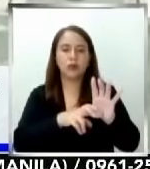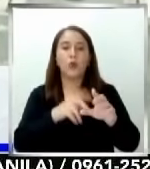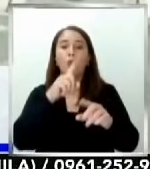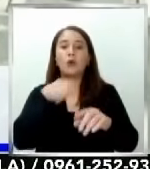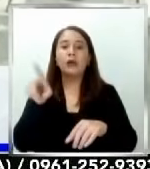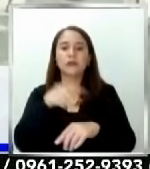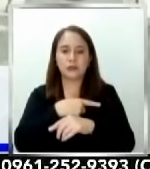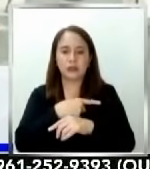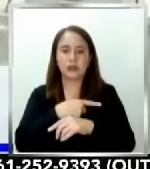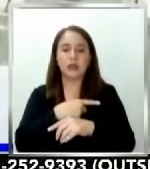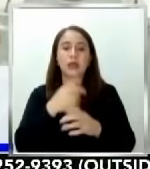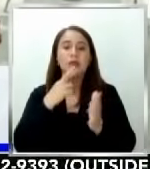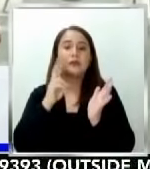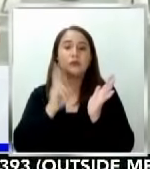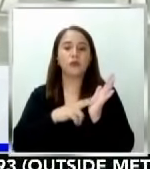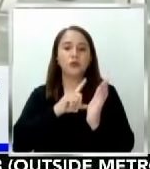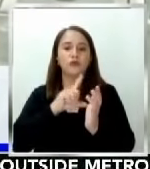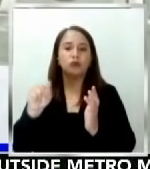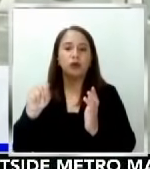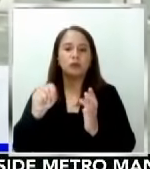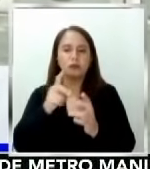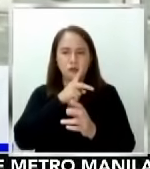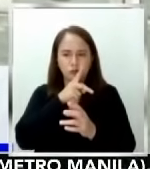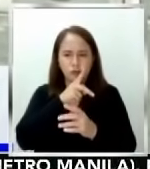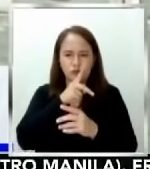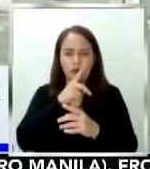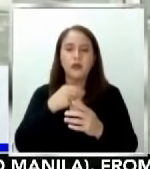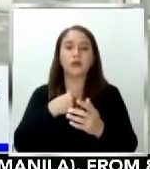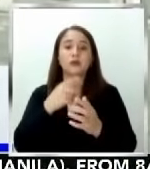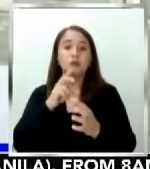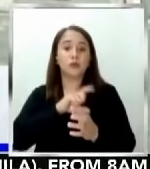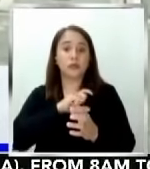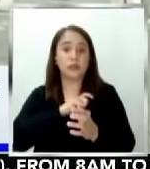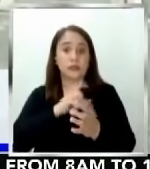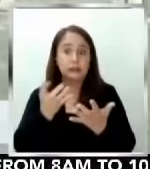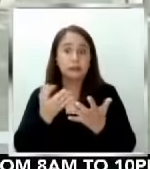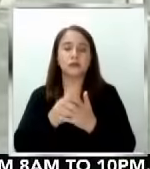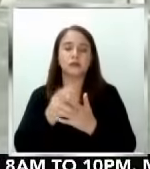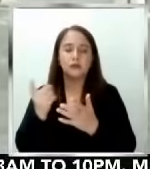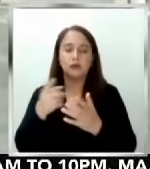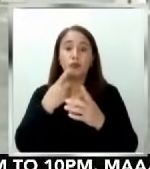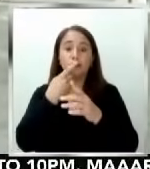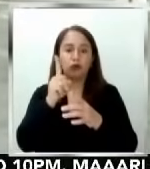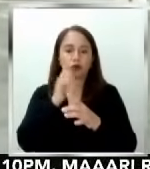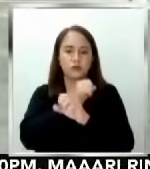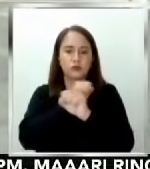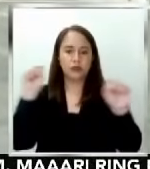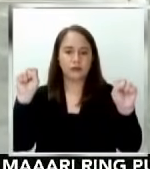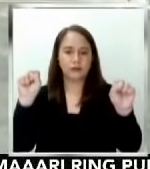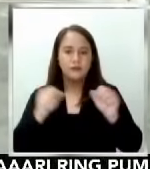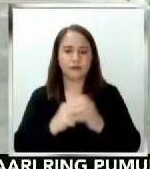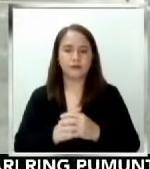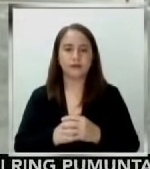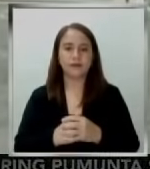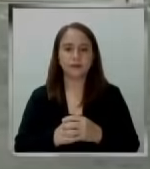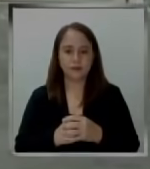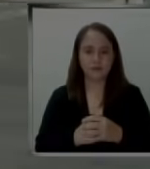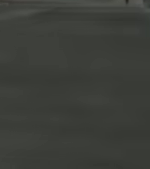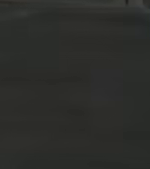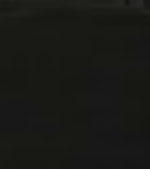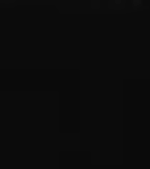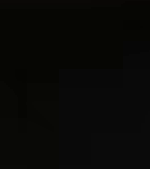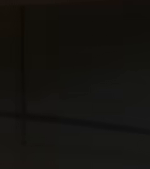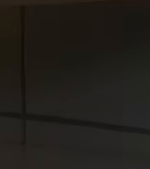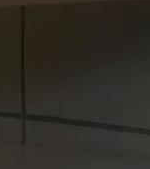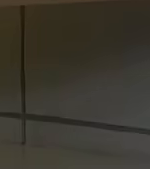At i-report agad ang mga kahinahinalang insidente sa pulisya para na rin sa inyong kaligtasan. Mariz Umali, Nakatutok, 24